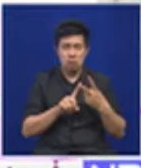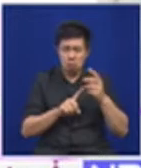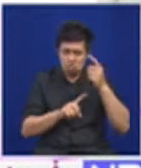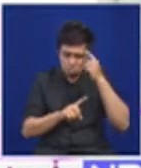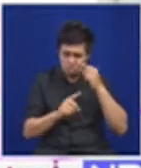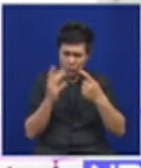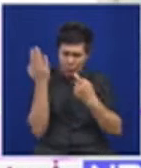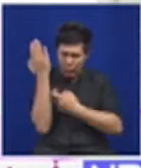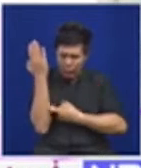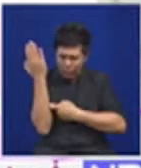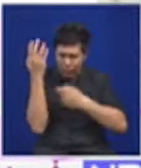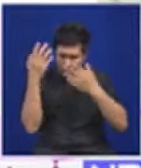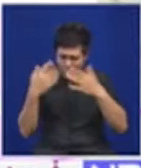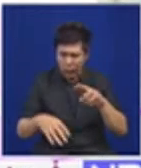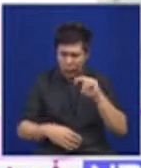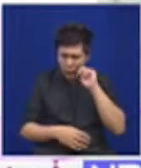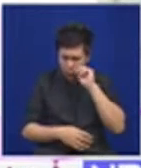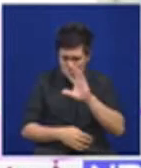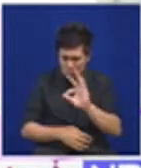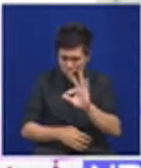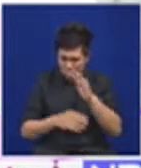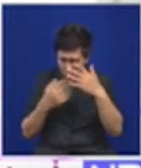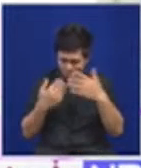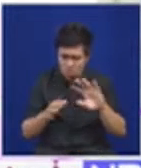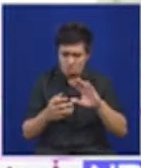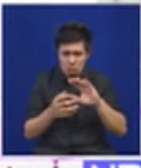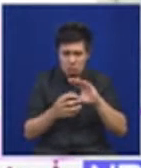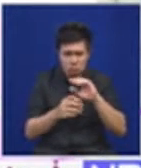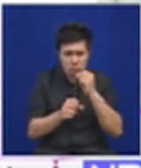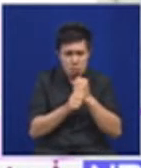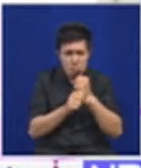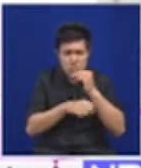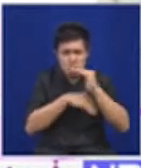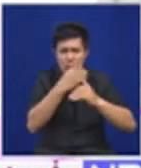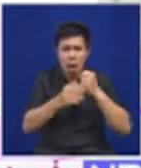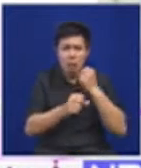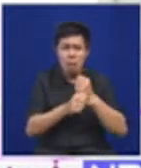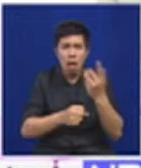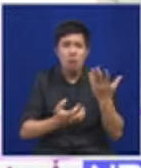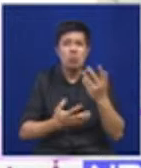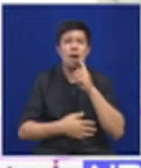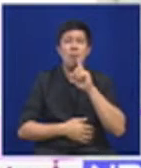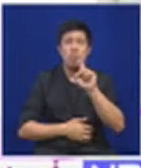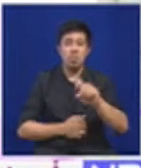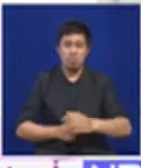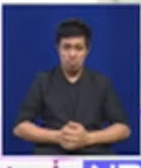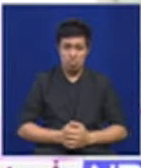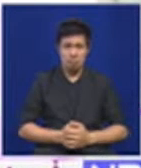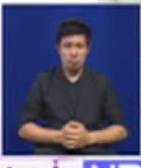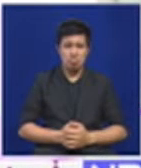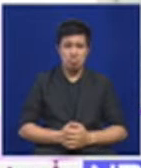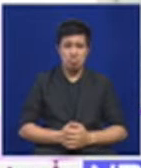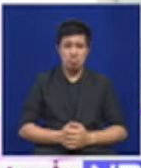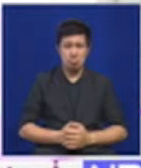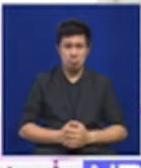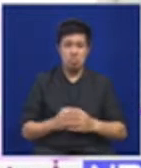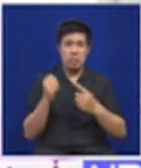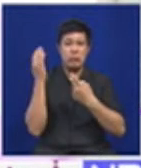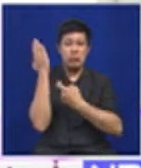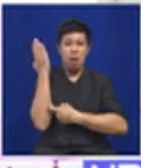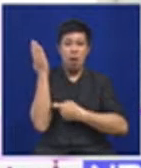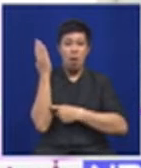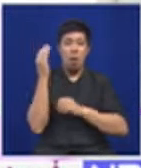ากยางดิบยางน้ำข้นอะไรพวกนี้อย่างไรบ้างครับ ครับคืออย่างนี้โดยสภาพยางของบึงการ